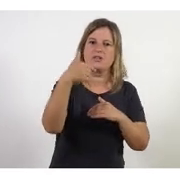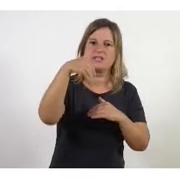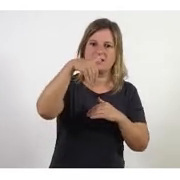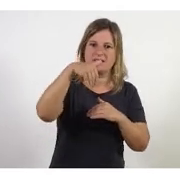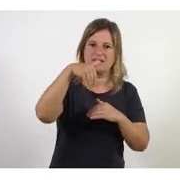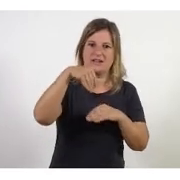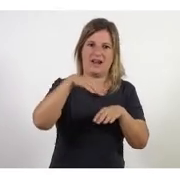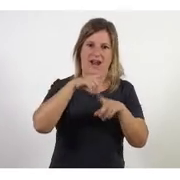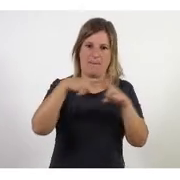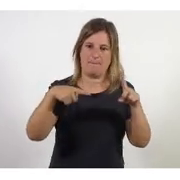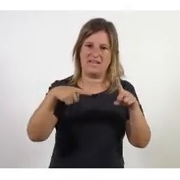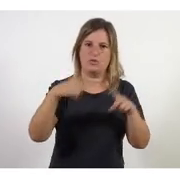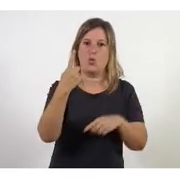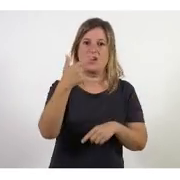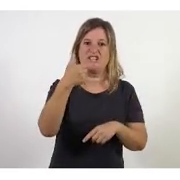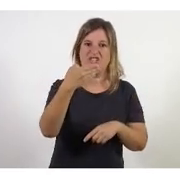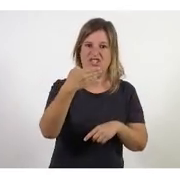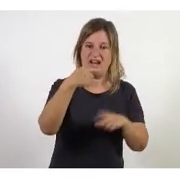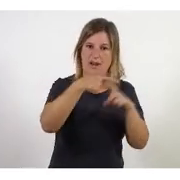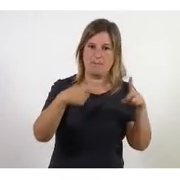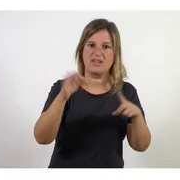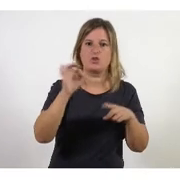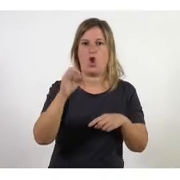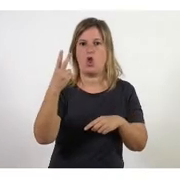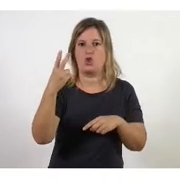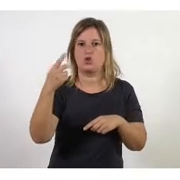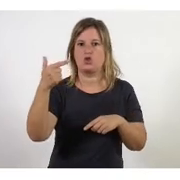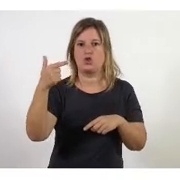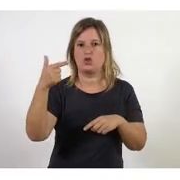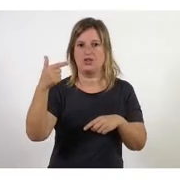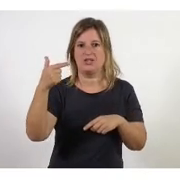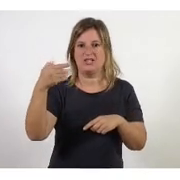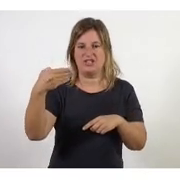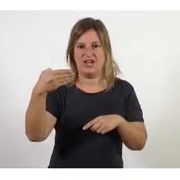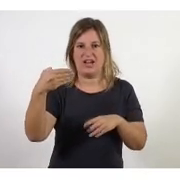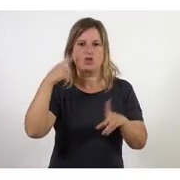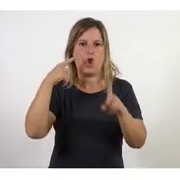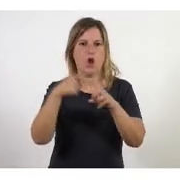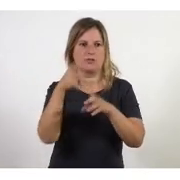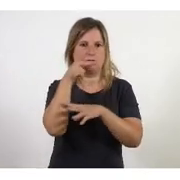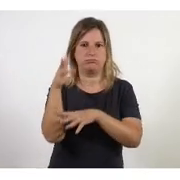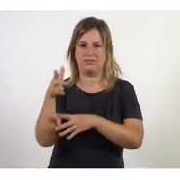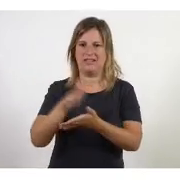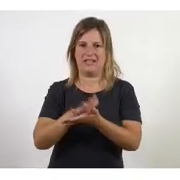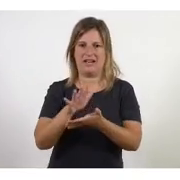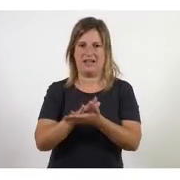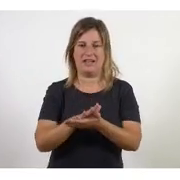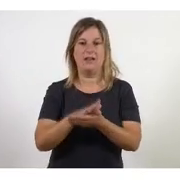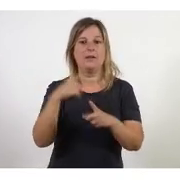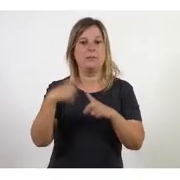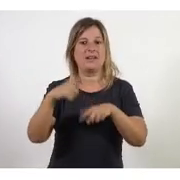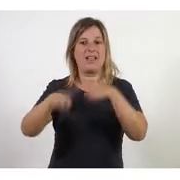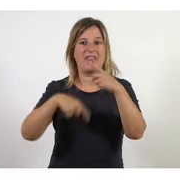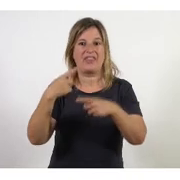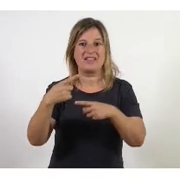lliures en el vostre mòbil per treballar tranquils. Tant pels clips que gravareu com després, quan estigueu muntant aquests clips,